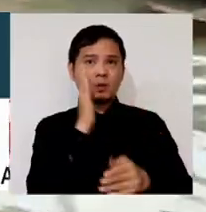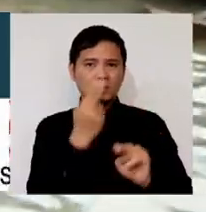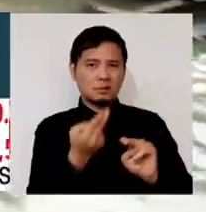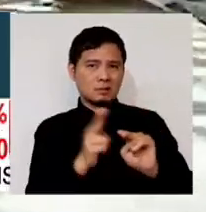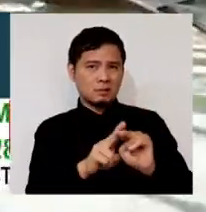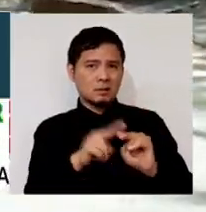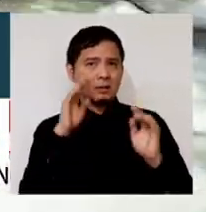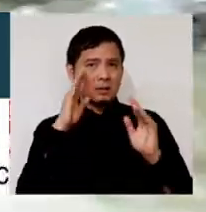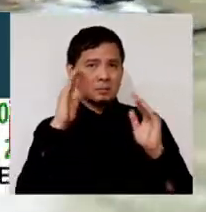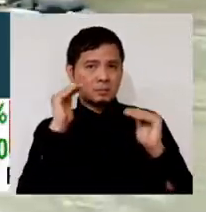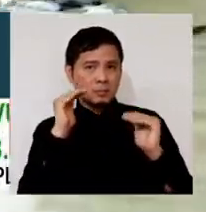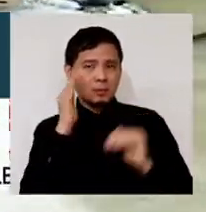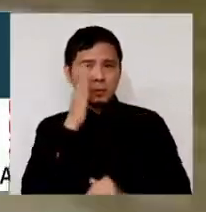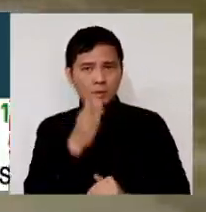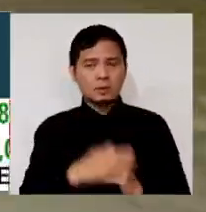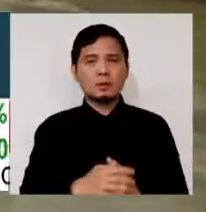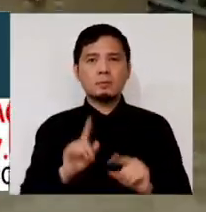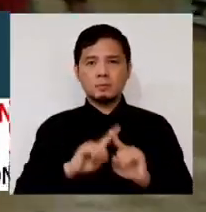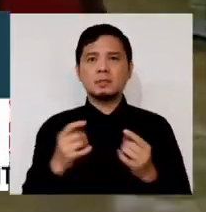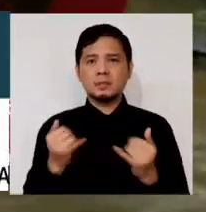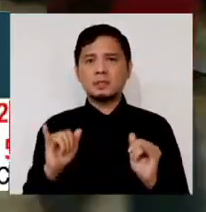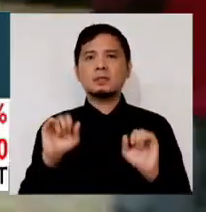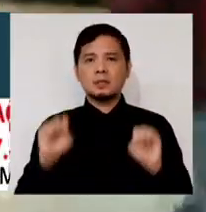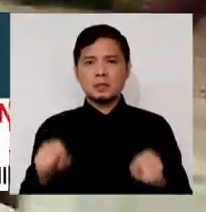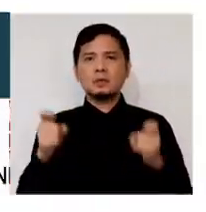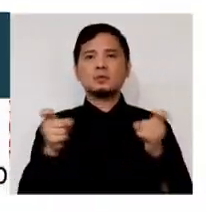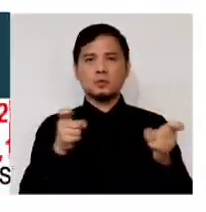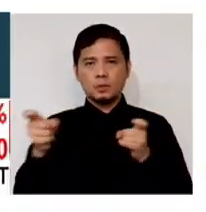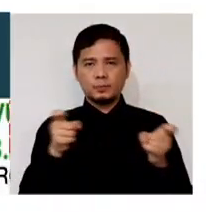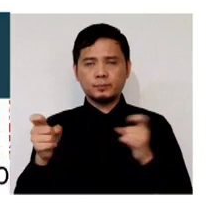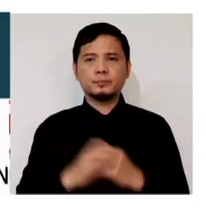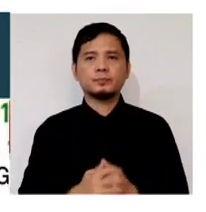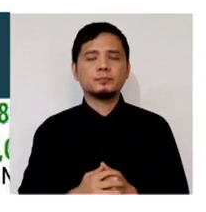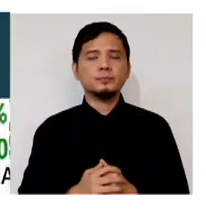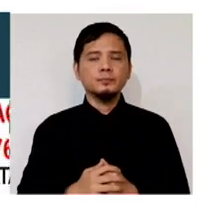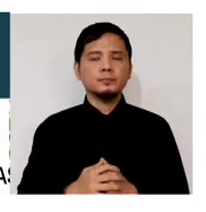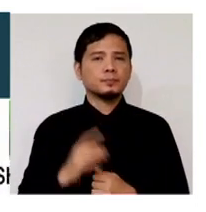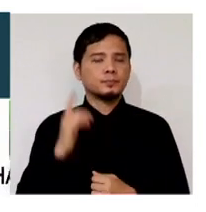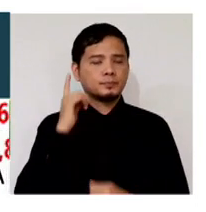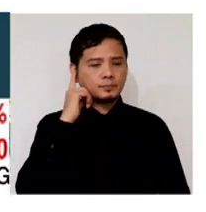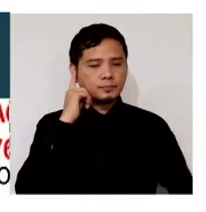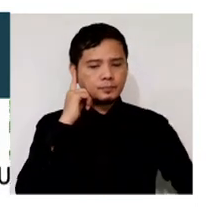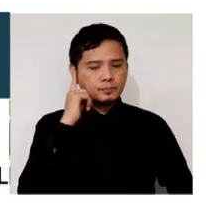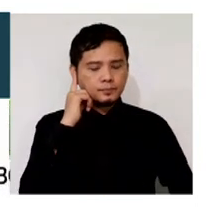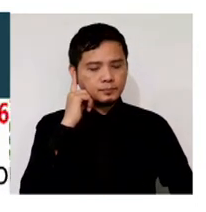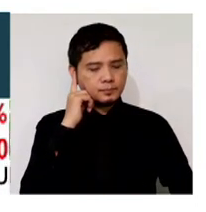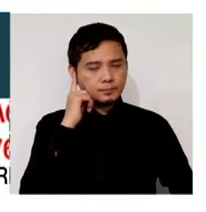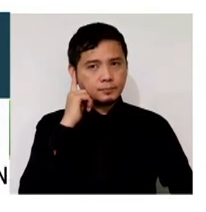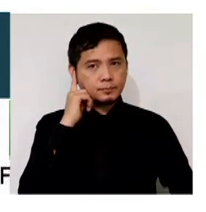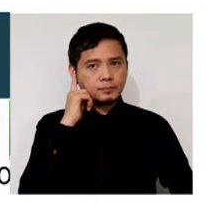COVID-19 natin, pero nakokontrol naman natin. Okay, Governor, now that the waters are beginning to go down, talk to us about what